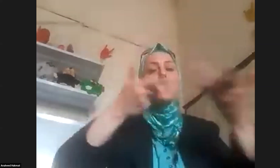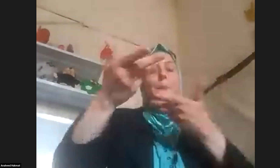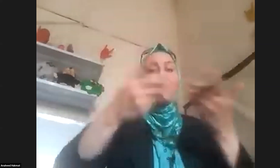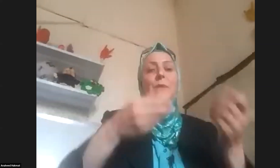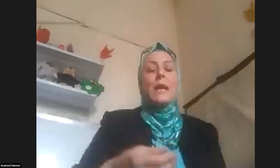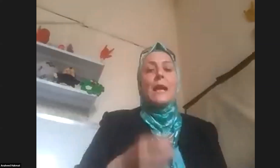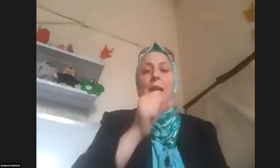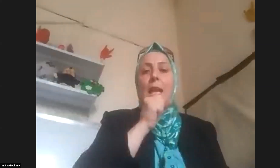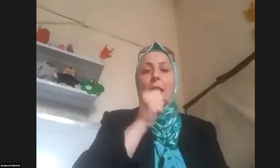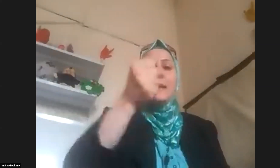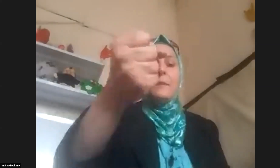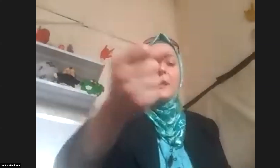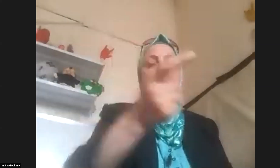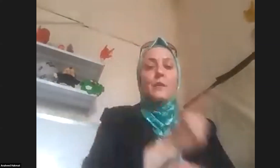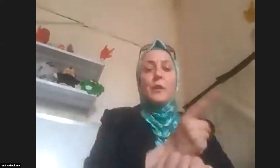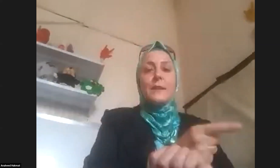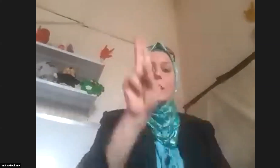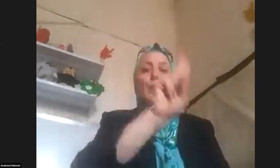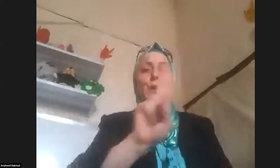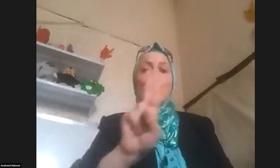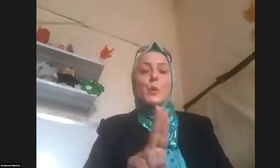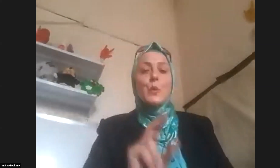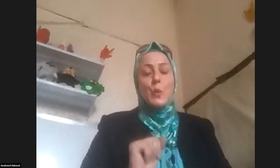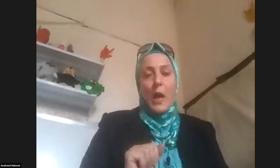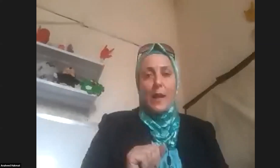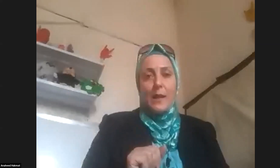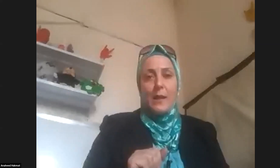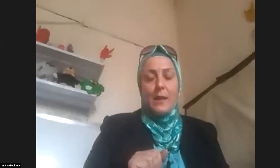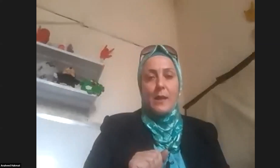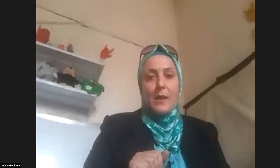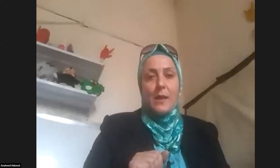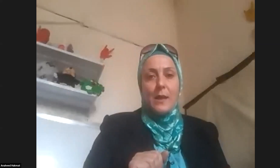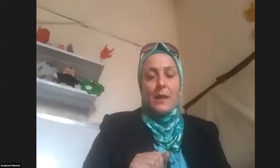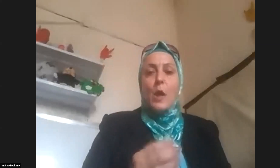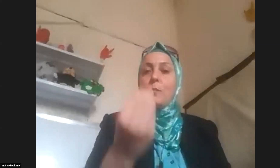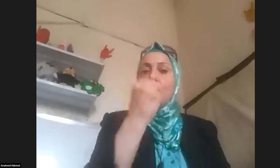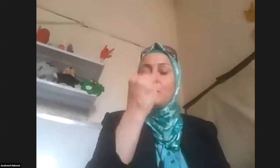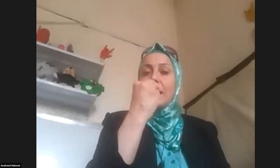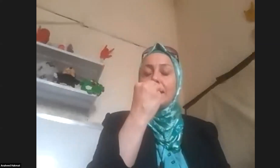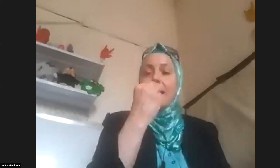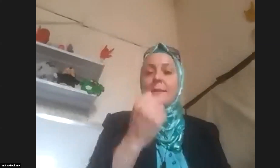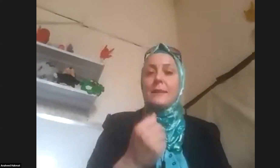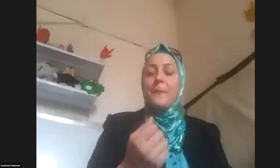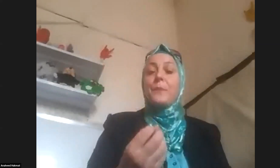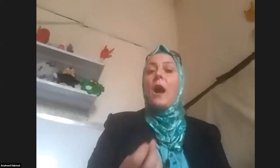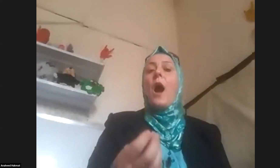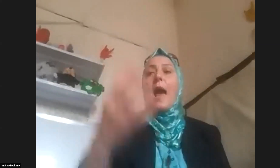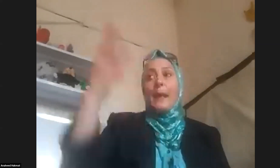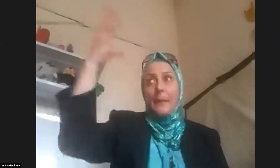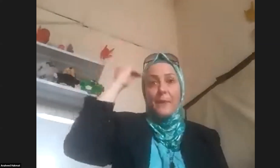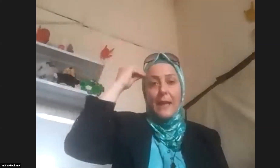الويبنار، السؤال اللي بتتعلق على موضوع التغذية الراجعة حول الندوة هذه بدي